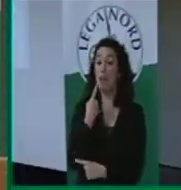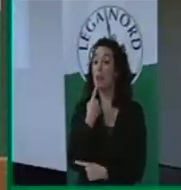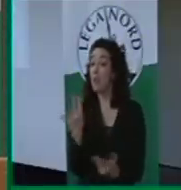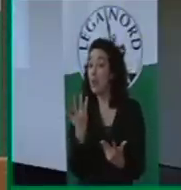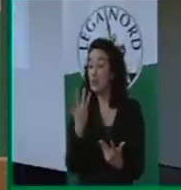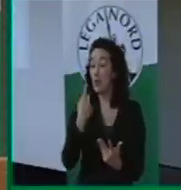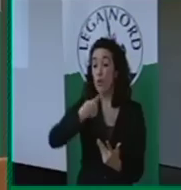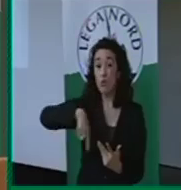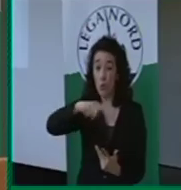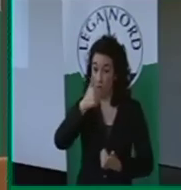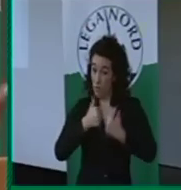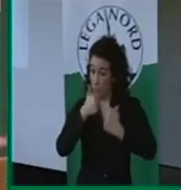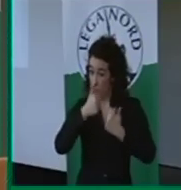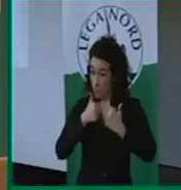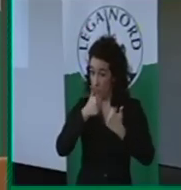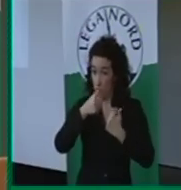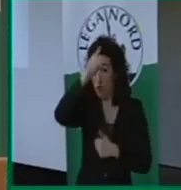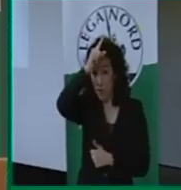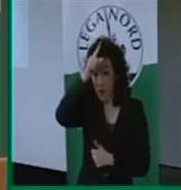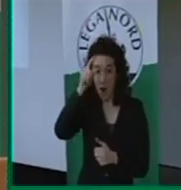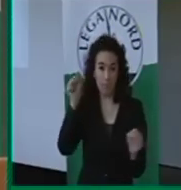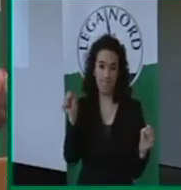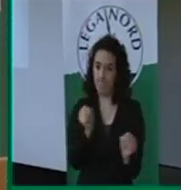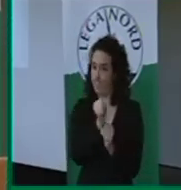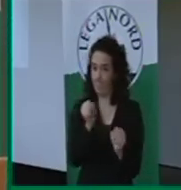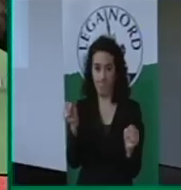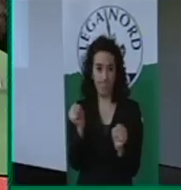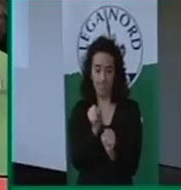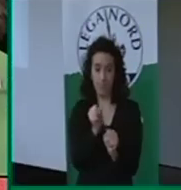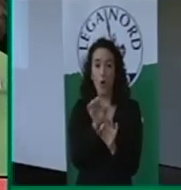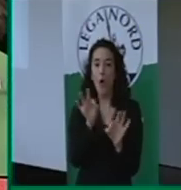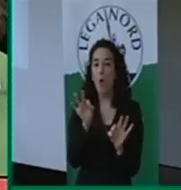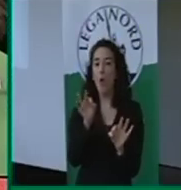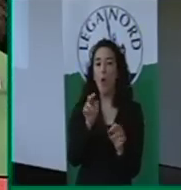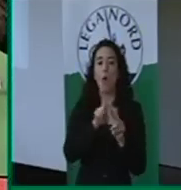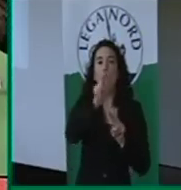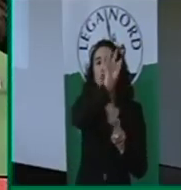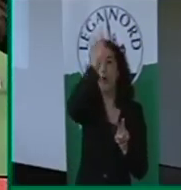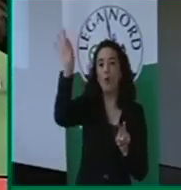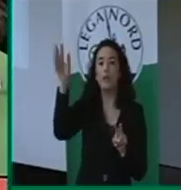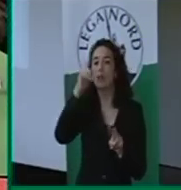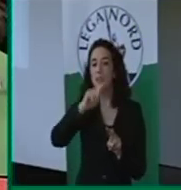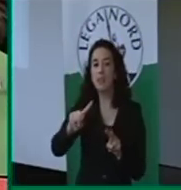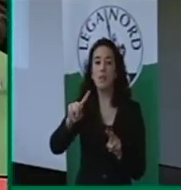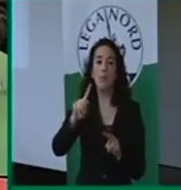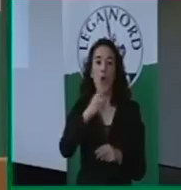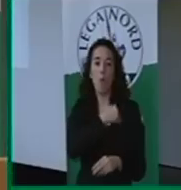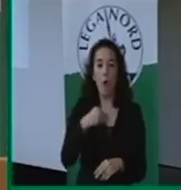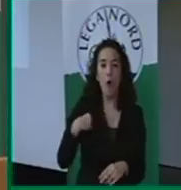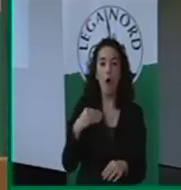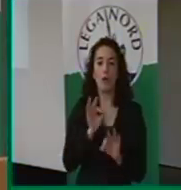competitivi e competere con la Germania piuttosto che magari i paesi dell'Europa emergenti come la Polonia piuttosto